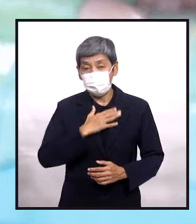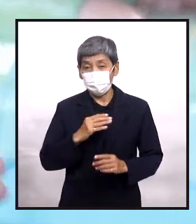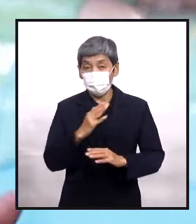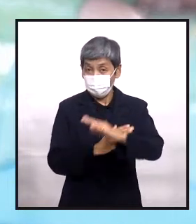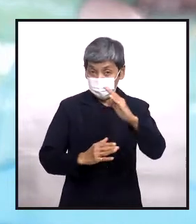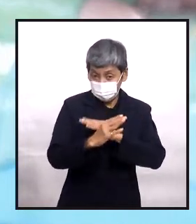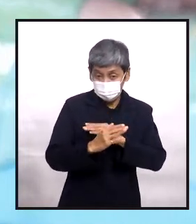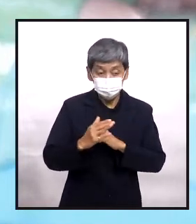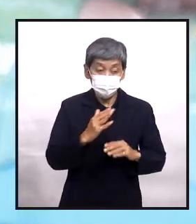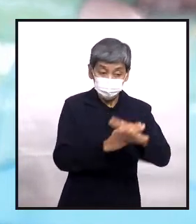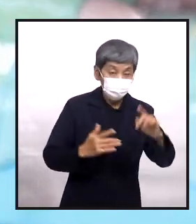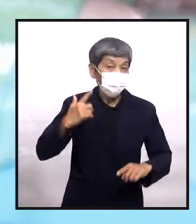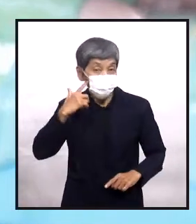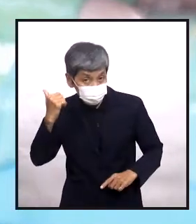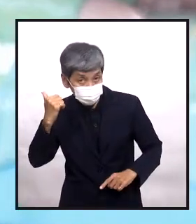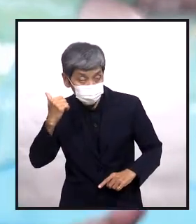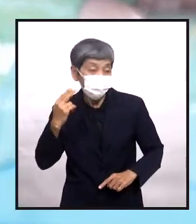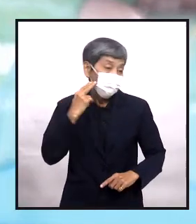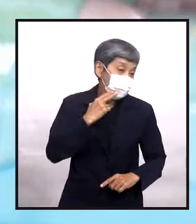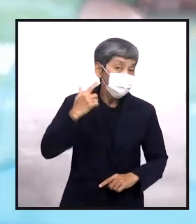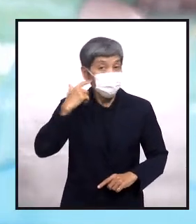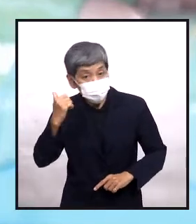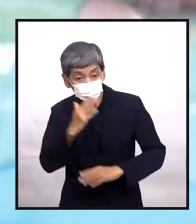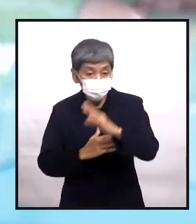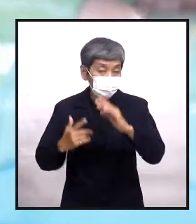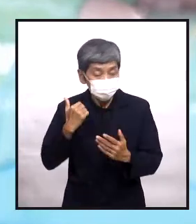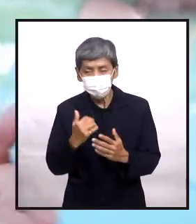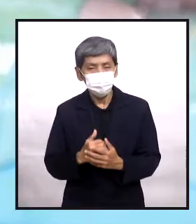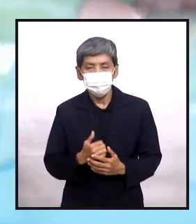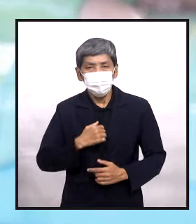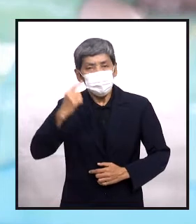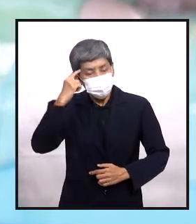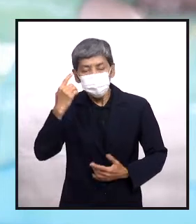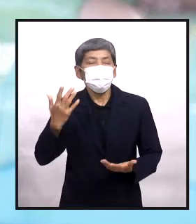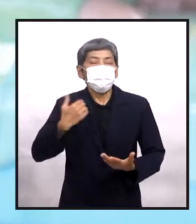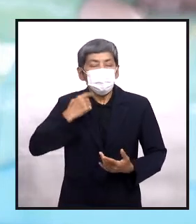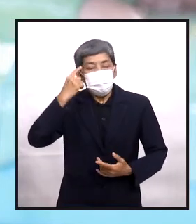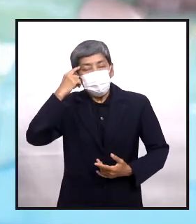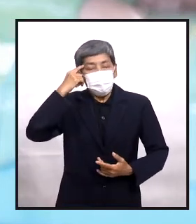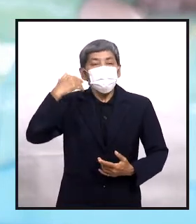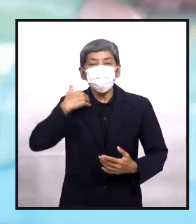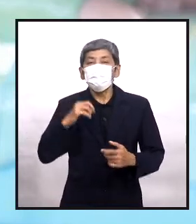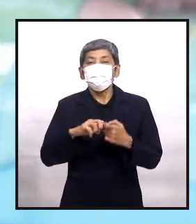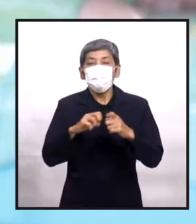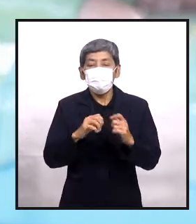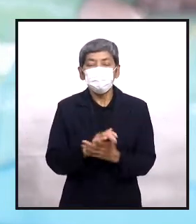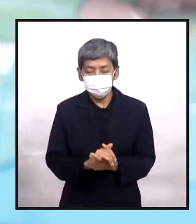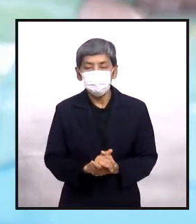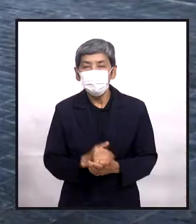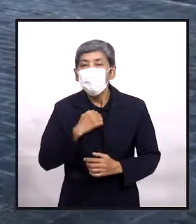เทียบคำว่าพิการกับคำว่าปกติใช่ไหมถ้าไม่ปกติก็เรียกว่าพิการดังนั้นจิตที่พิการก็คือจิตที่ไม่ปกติความปกติก็คือเช็